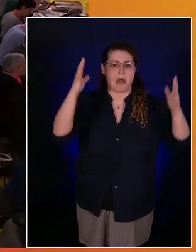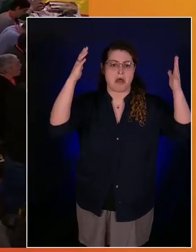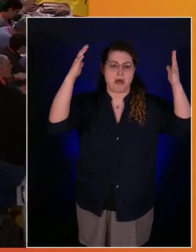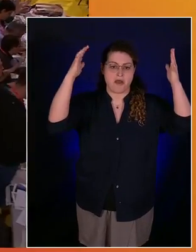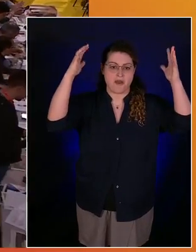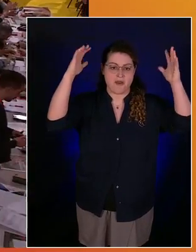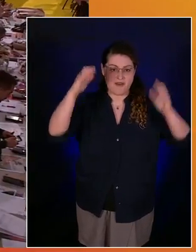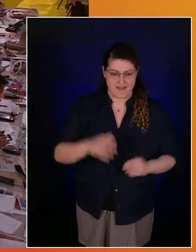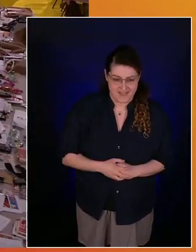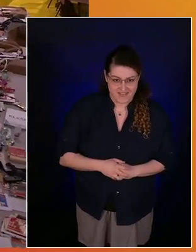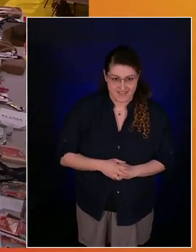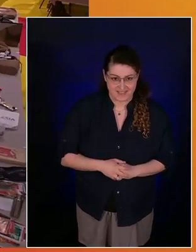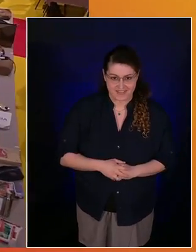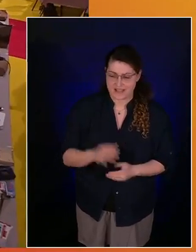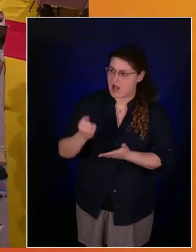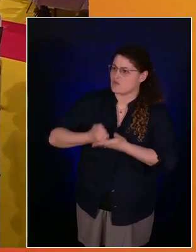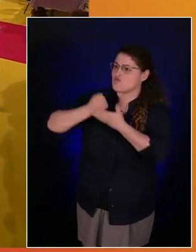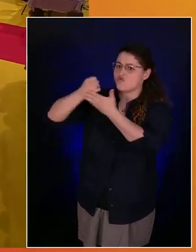toi ton